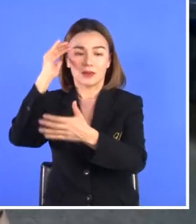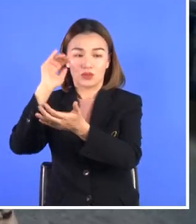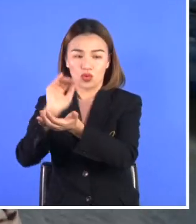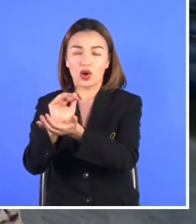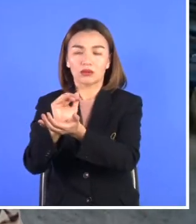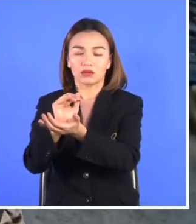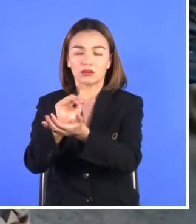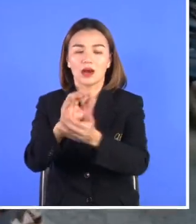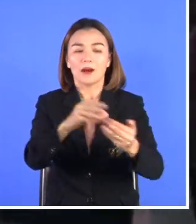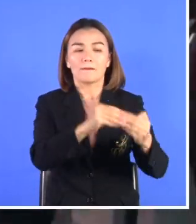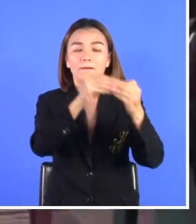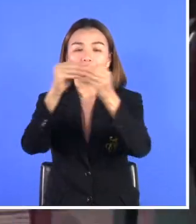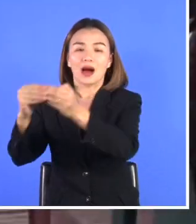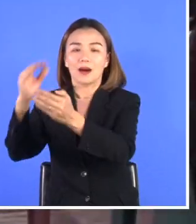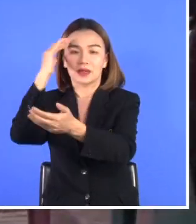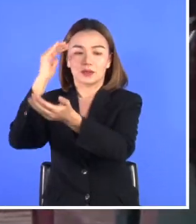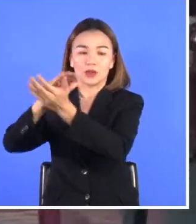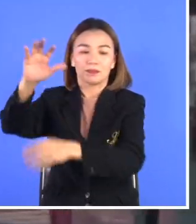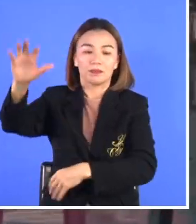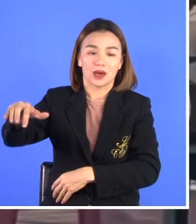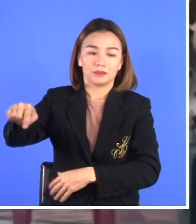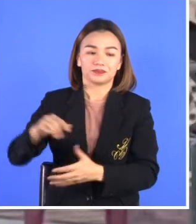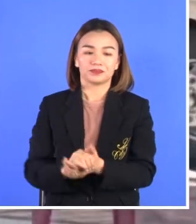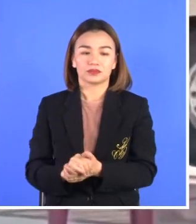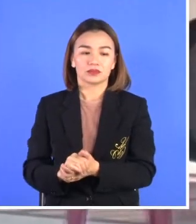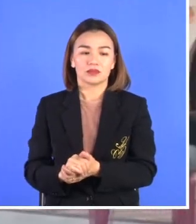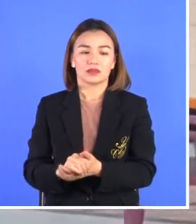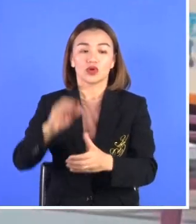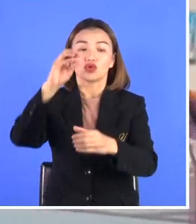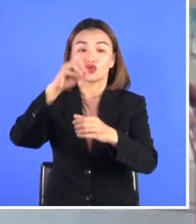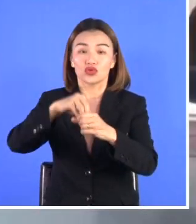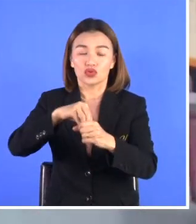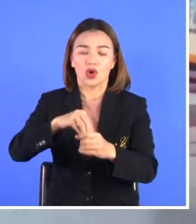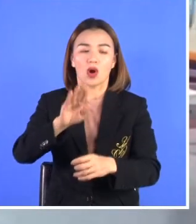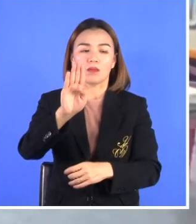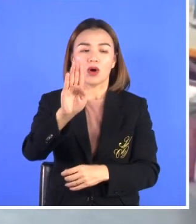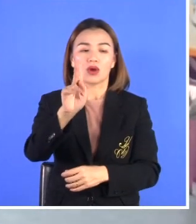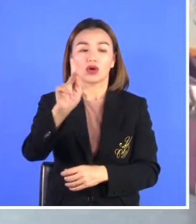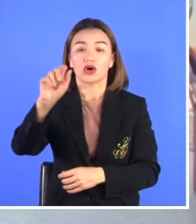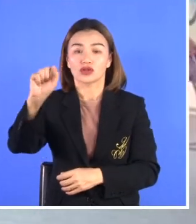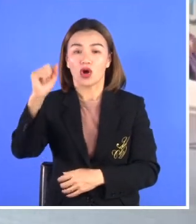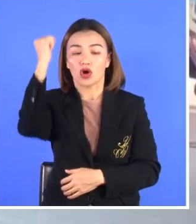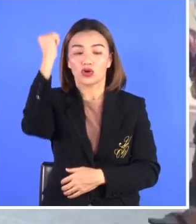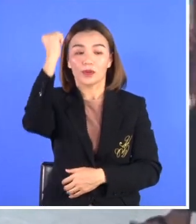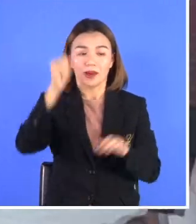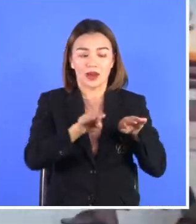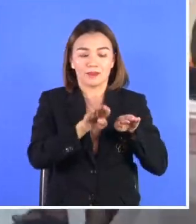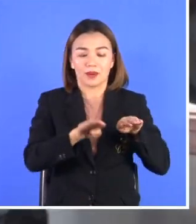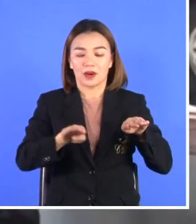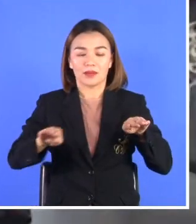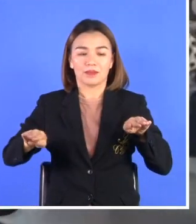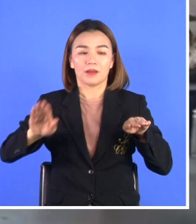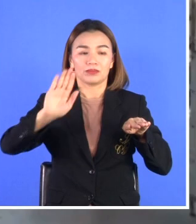างนั้นนี่นะครับจุดเกิดเหตุอยู่ที่รปภ.อยู่ที่บขส.นะฮะแห่งที่1ในเขตเทศบาลอุดรธ